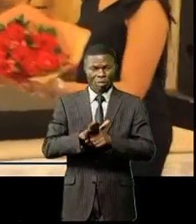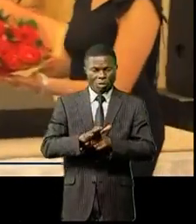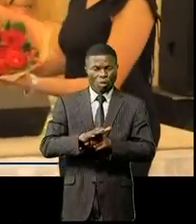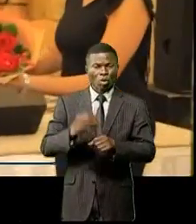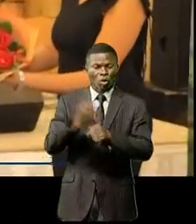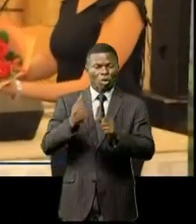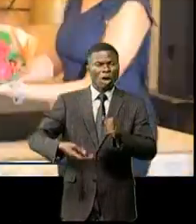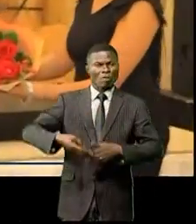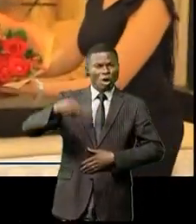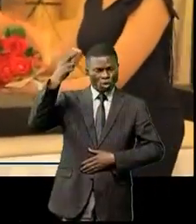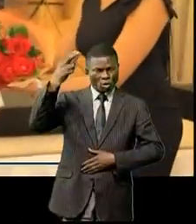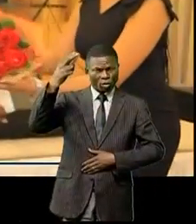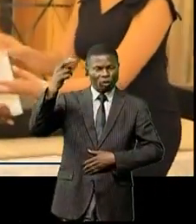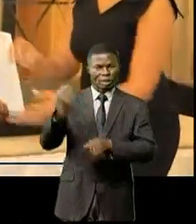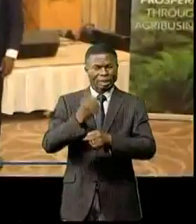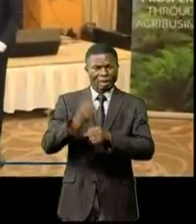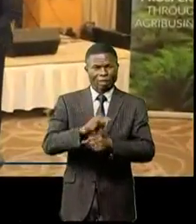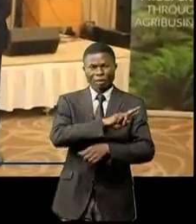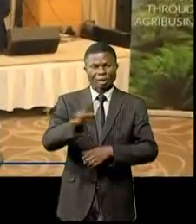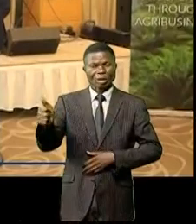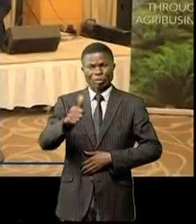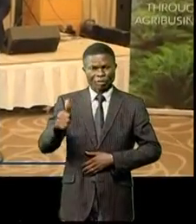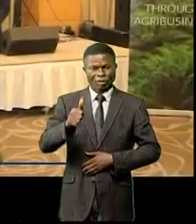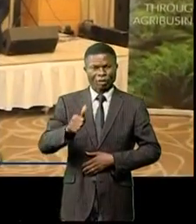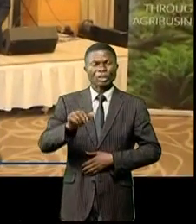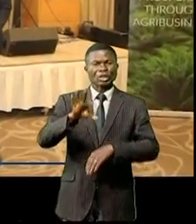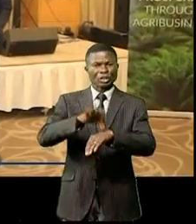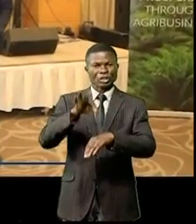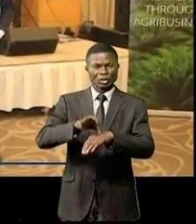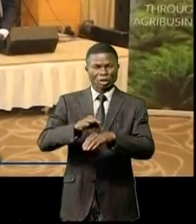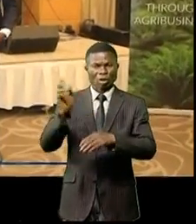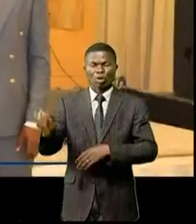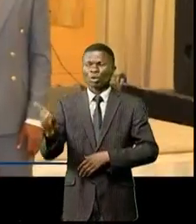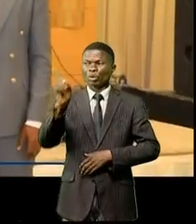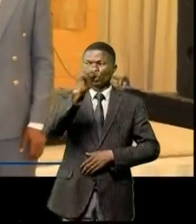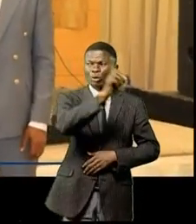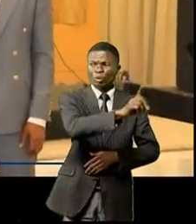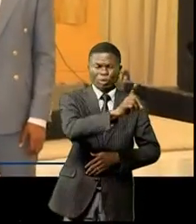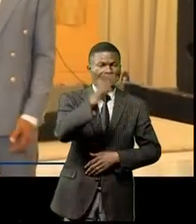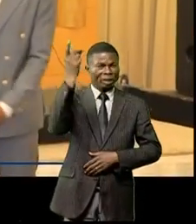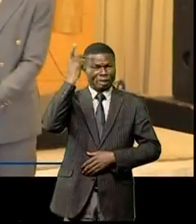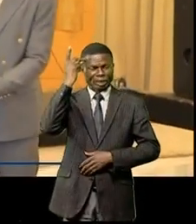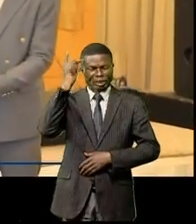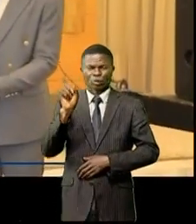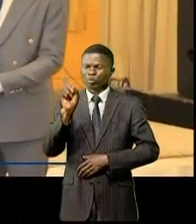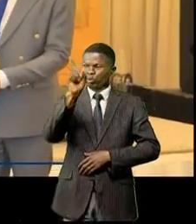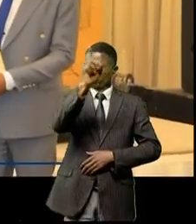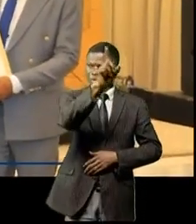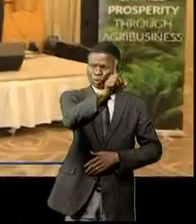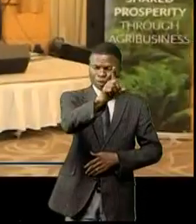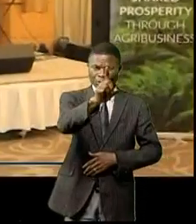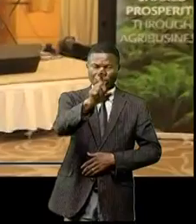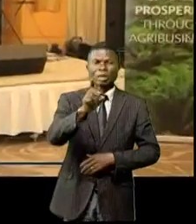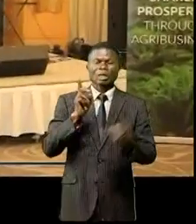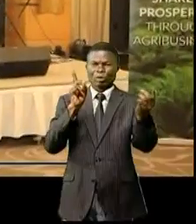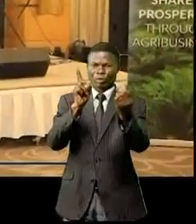leur rendement en 2021 ont eu le privilège de faire les déplacements de Kinshasa où ils ont été congratulés entre